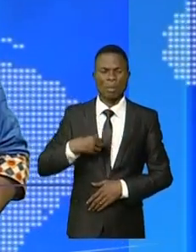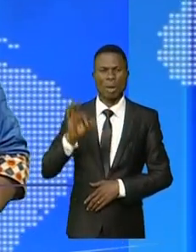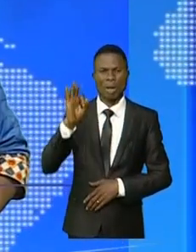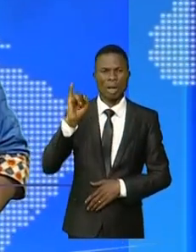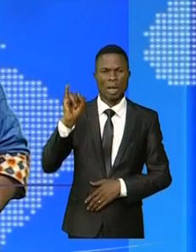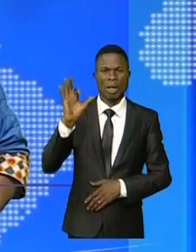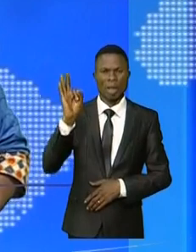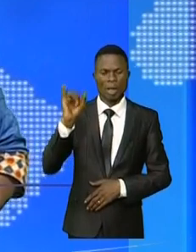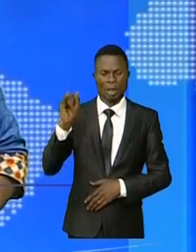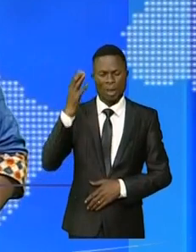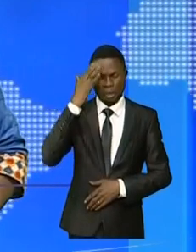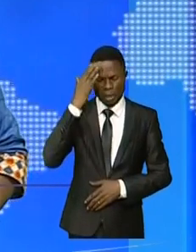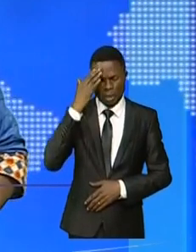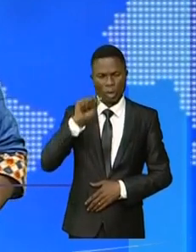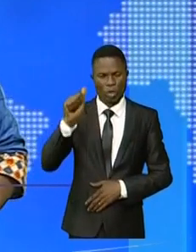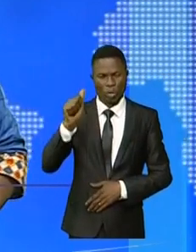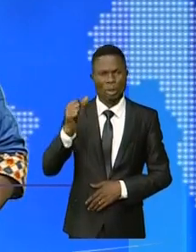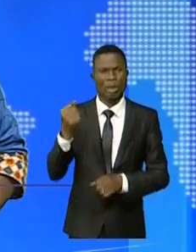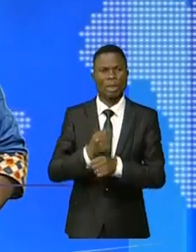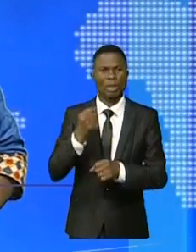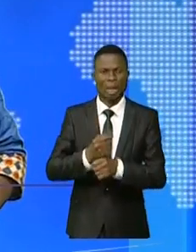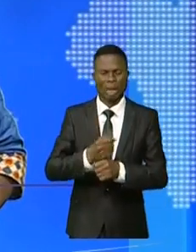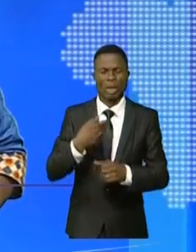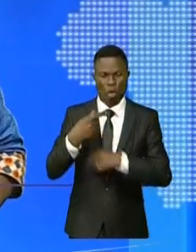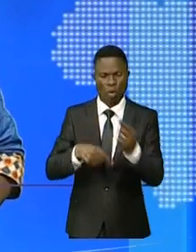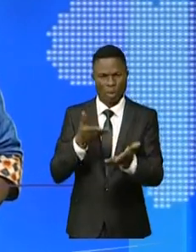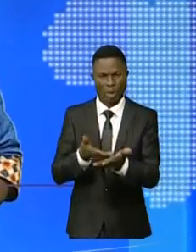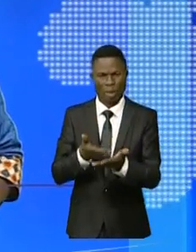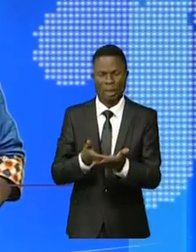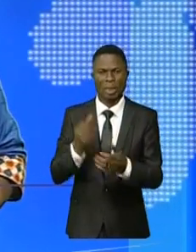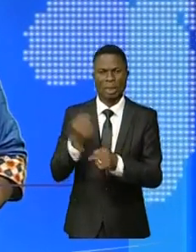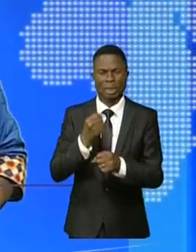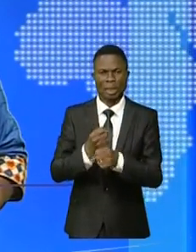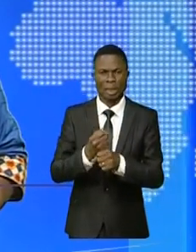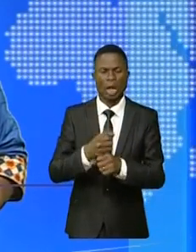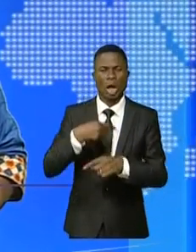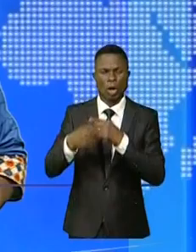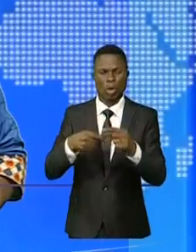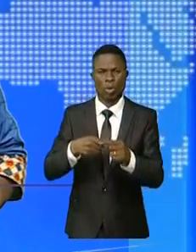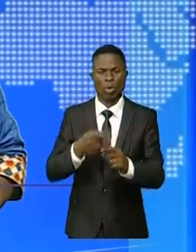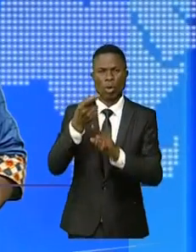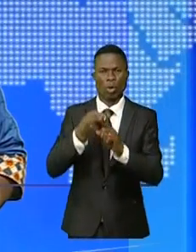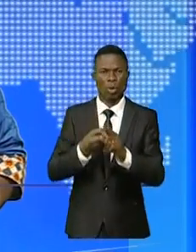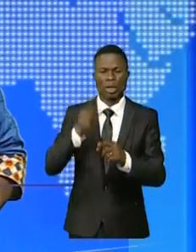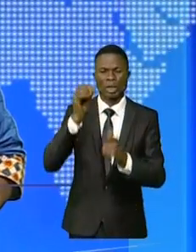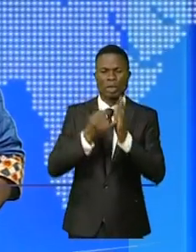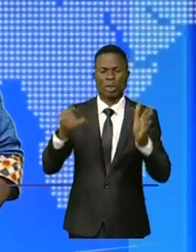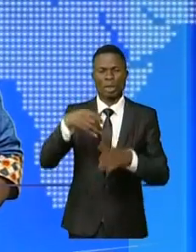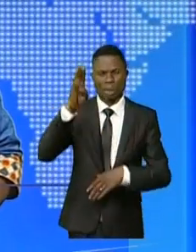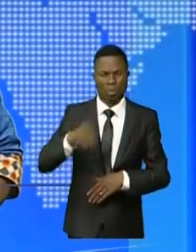se rendre personnellement compte de l'effectivité de la reprise des travaux. Les travaux ayant été exécutés à 60%, nous